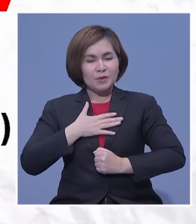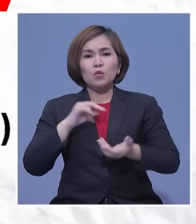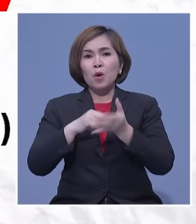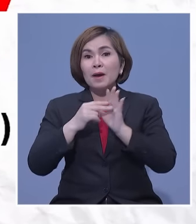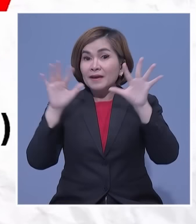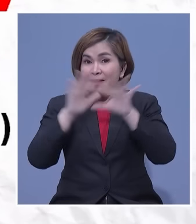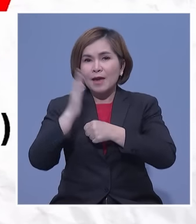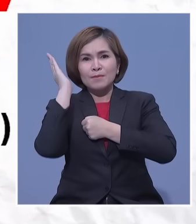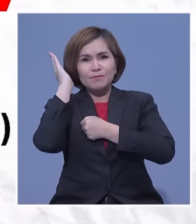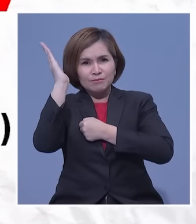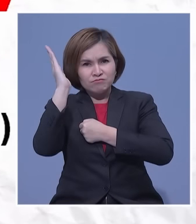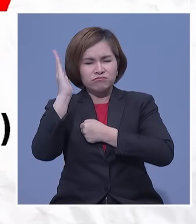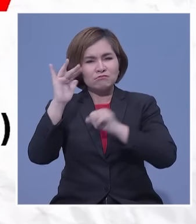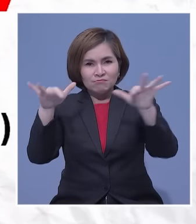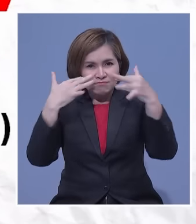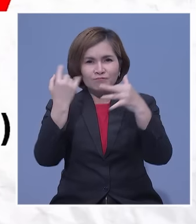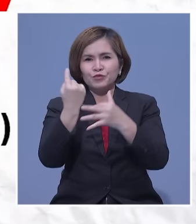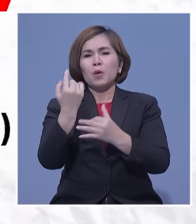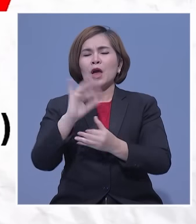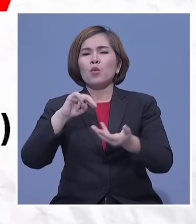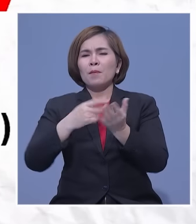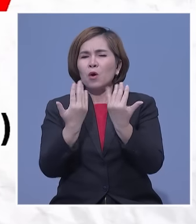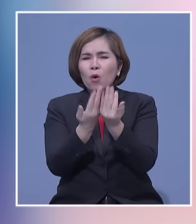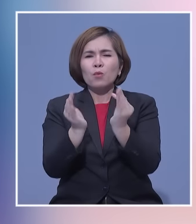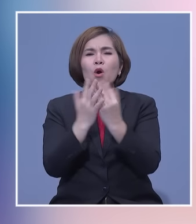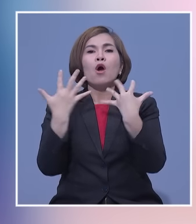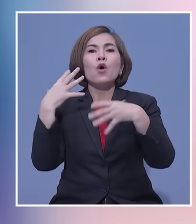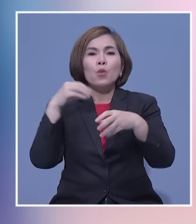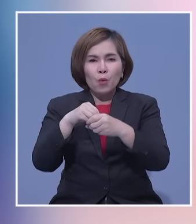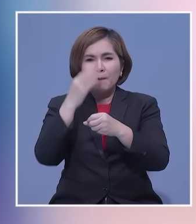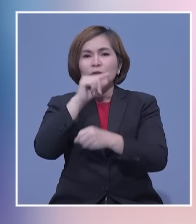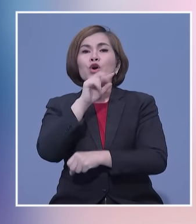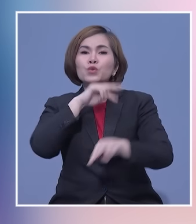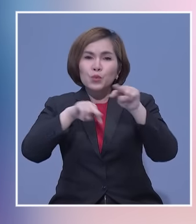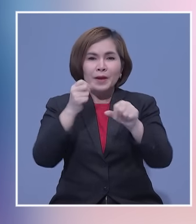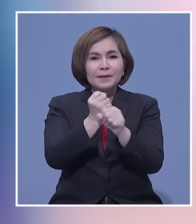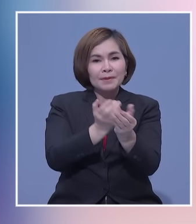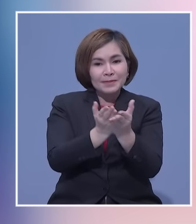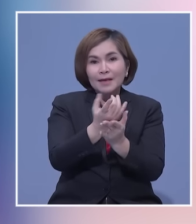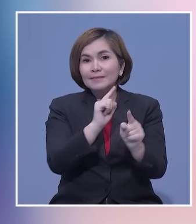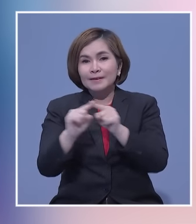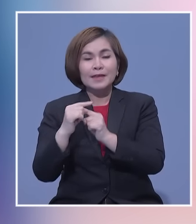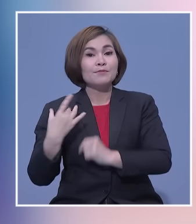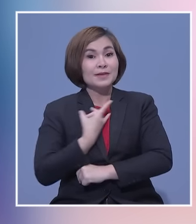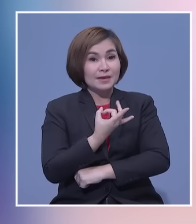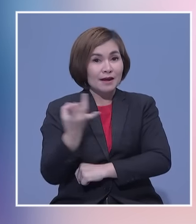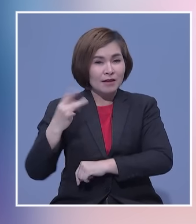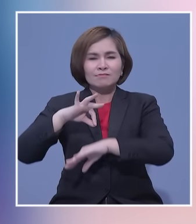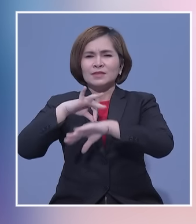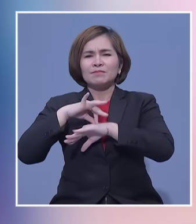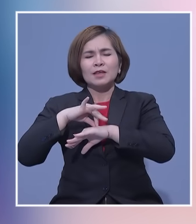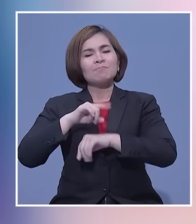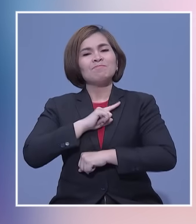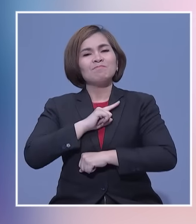ไม่ได้มาแค่เป็นพรีเซ็นเตอร์นะแต่มาเป็นครอบครัวเดียวกันมาดูแลงานอะไรบ้างมีตำแหน่งสำคัญในฐานะ